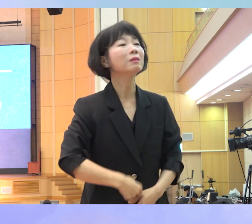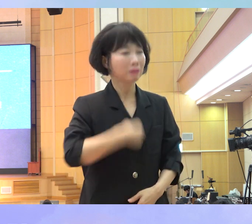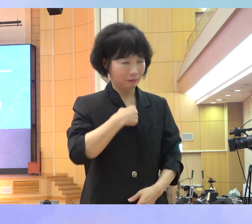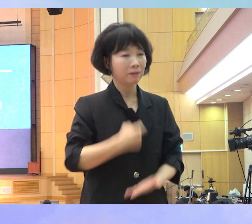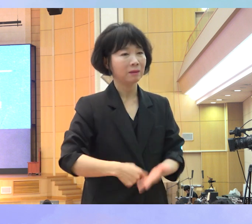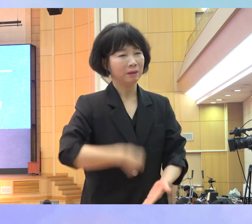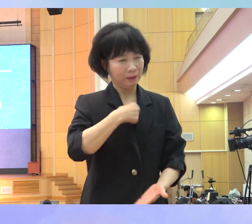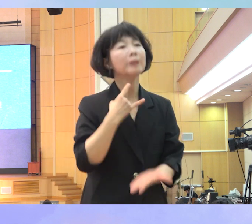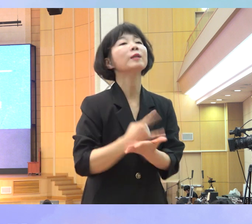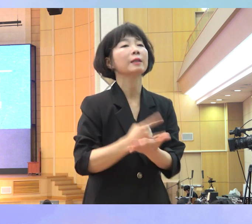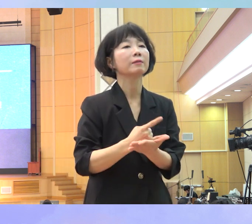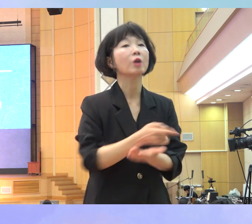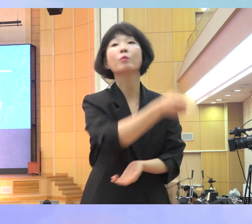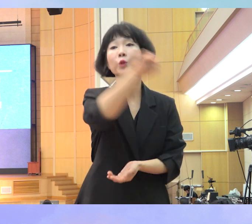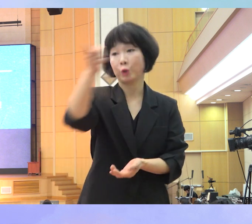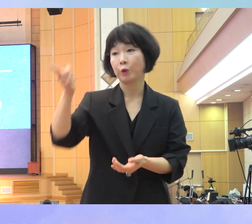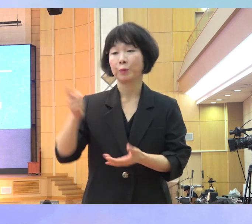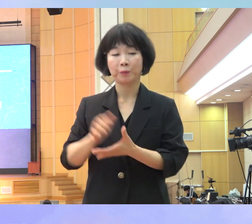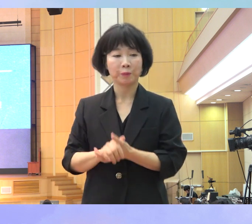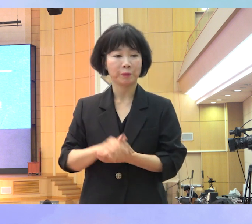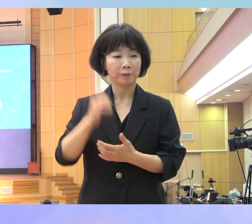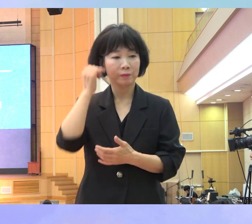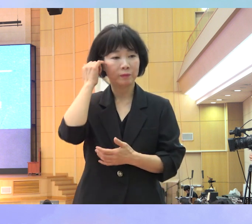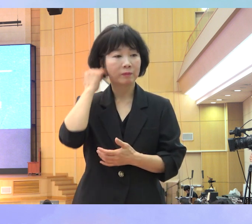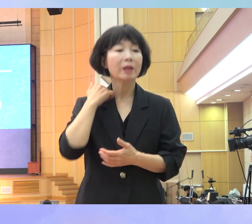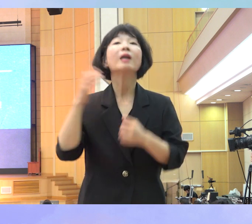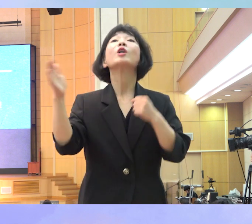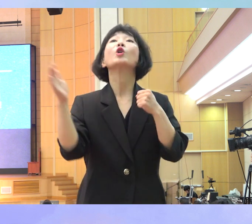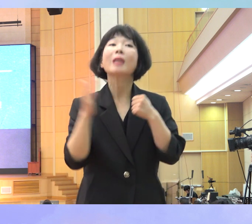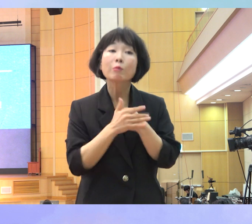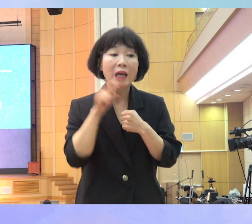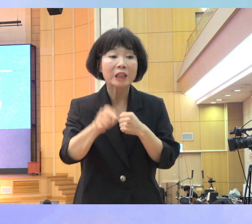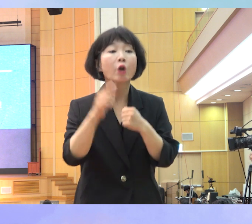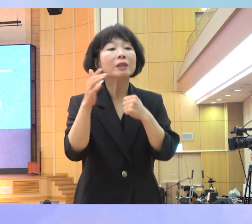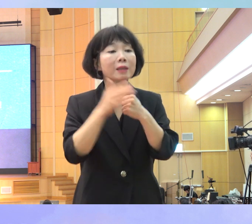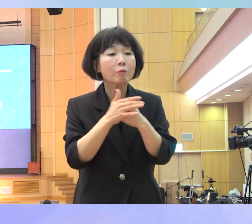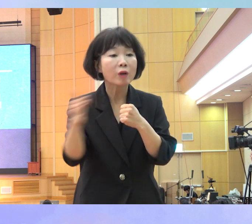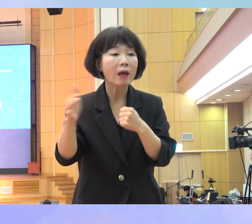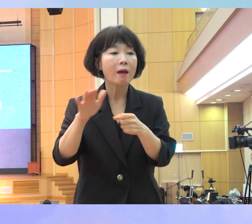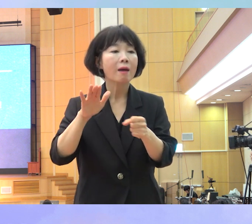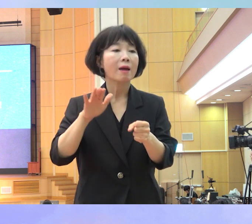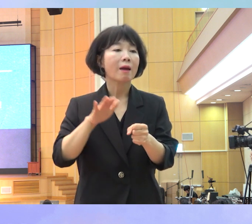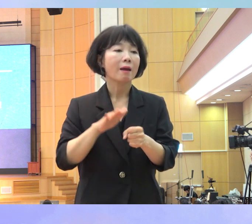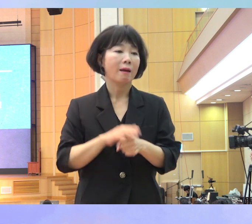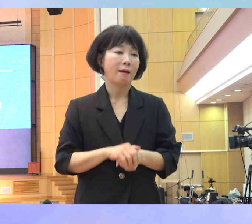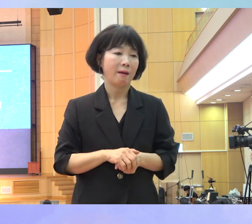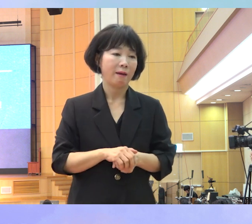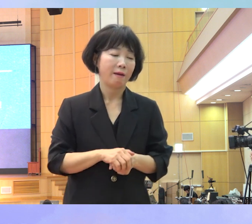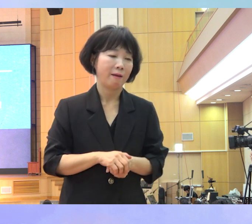결론을 딱 맺어주는 거예요. 그 단어가 뭐냐? 그러므로입니다. 그러므로